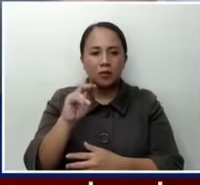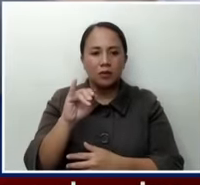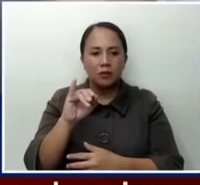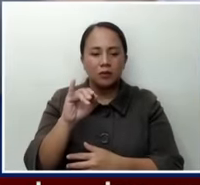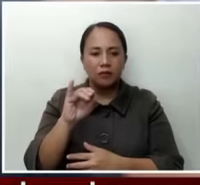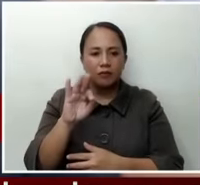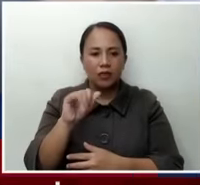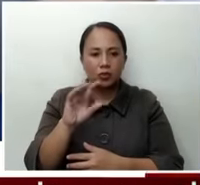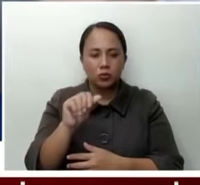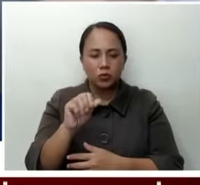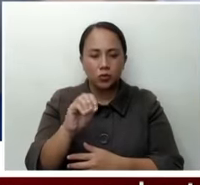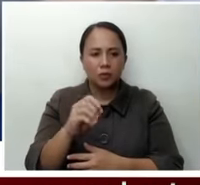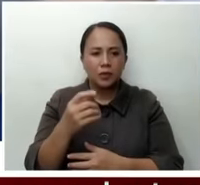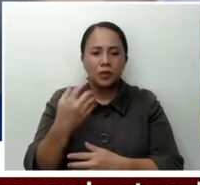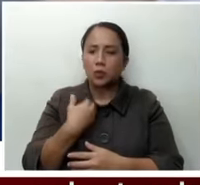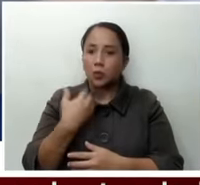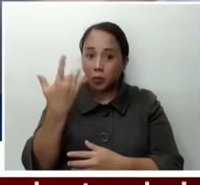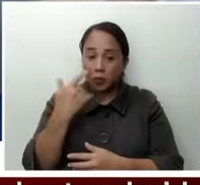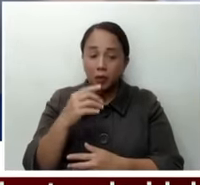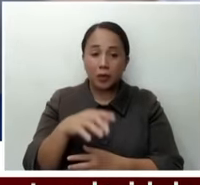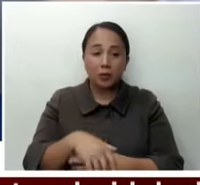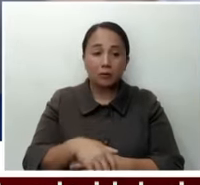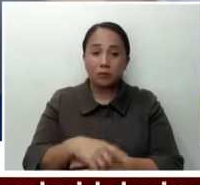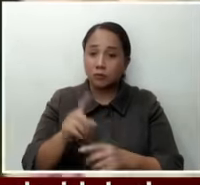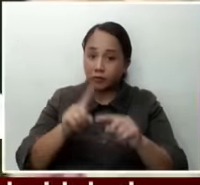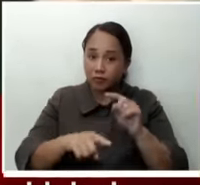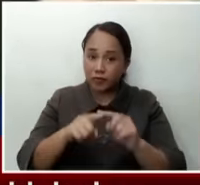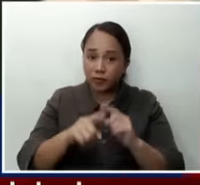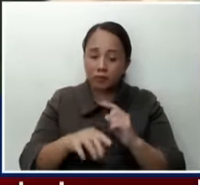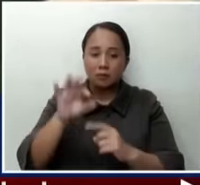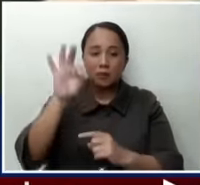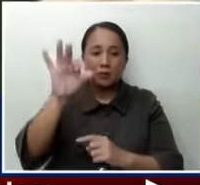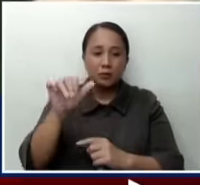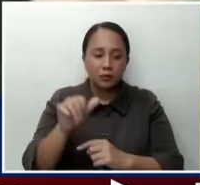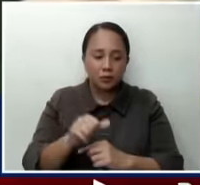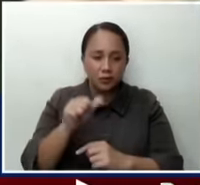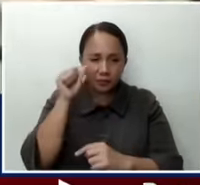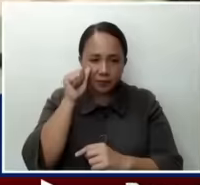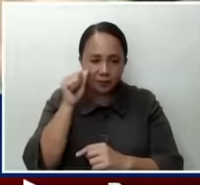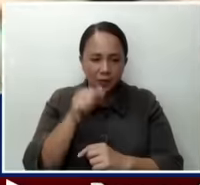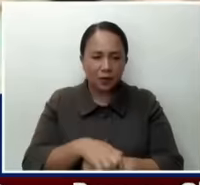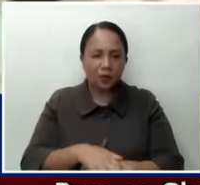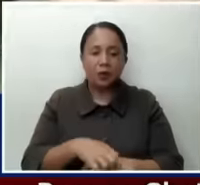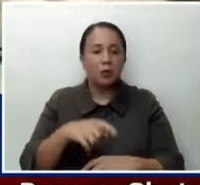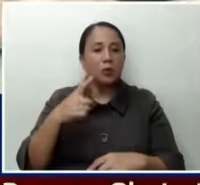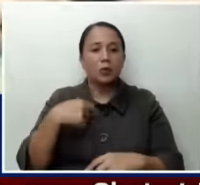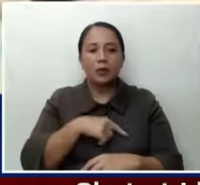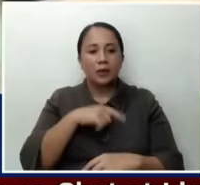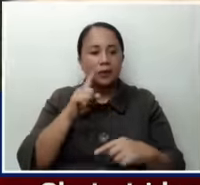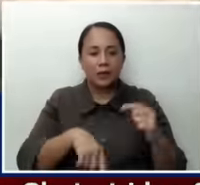bilang kaibigan din ni Pastor Kibuloy. Hindi naman natin sinasabi na